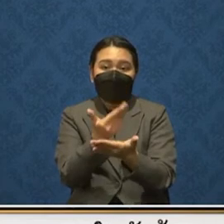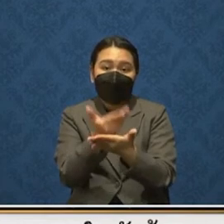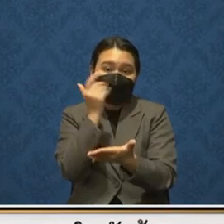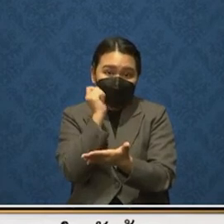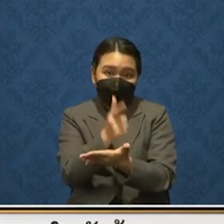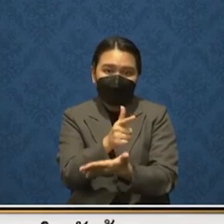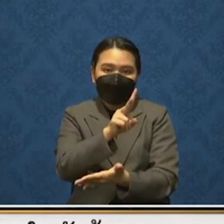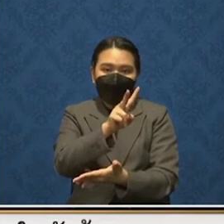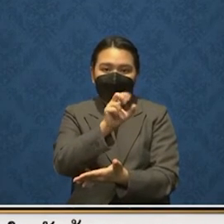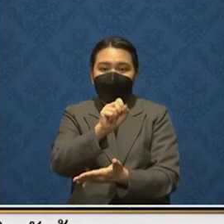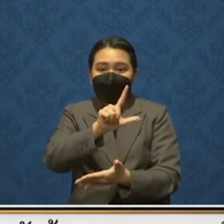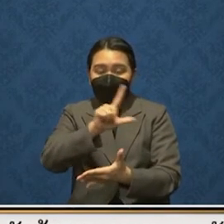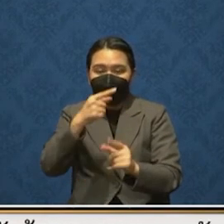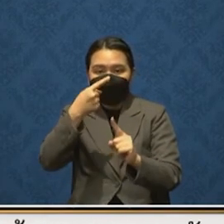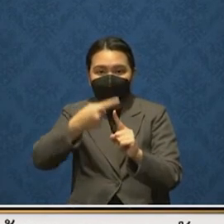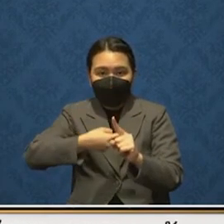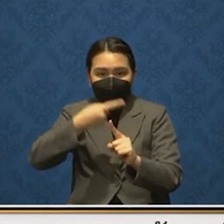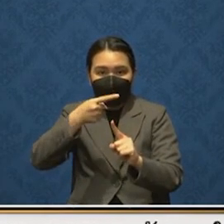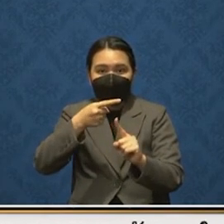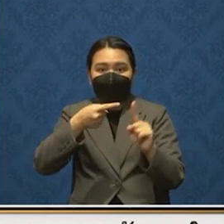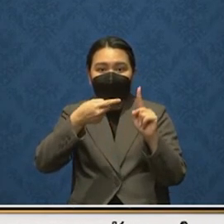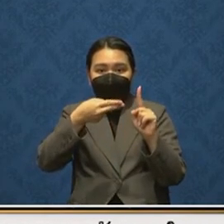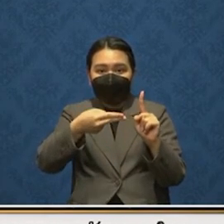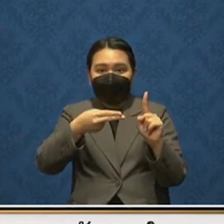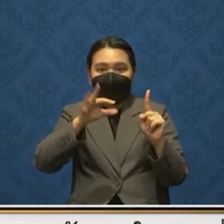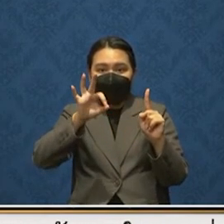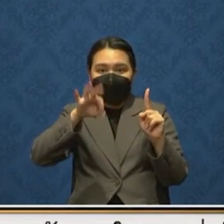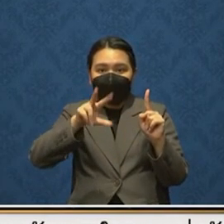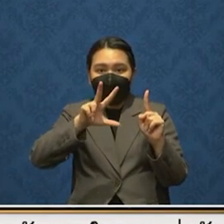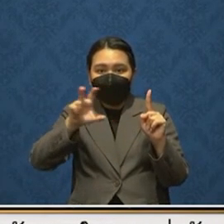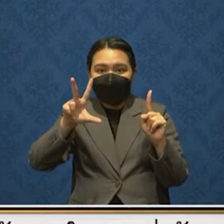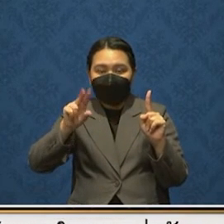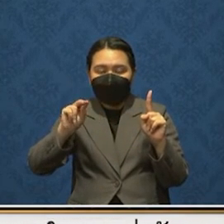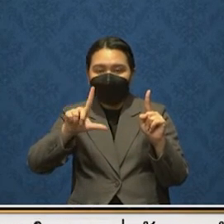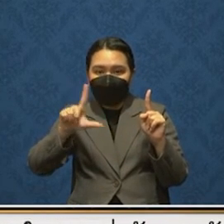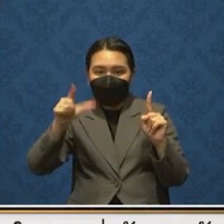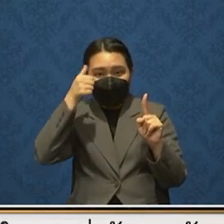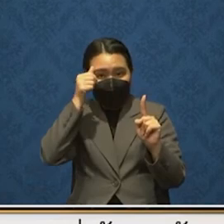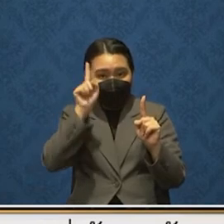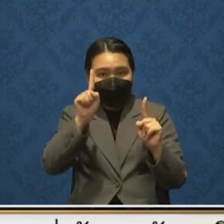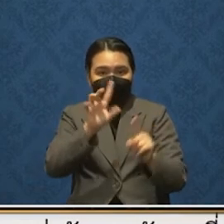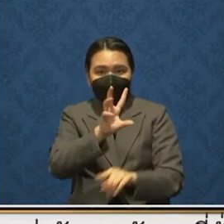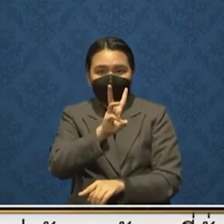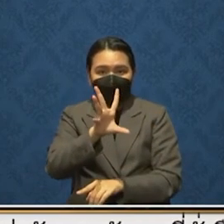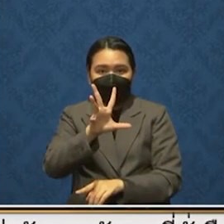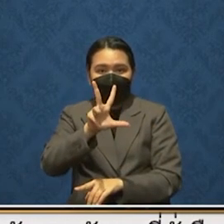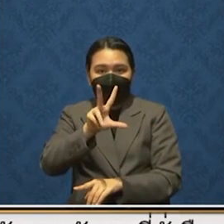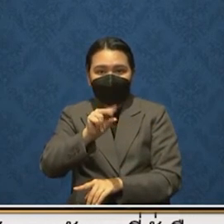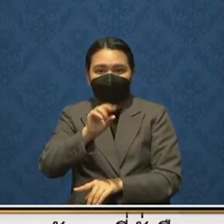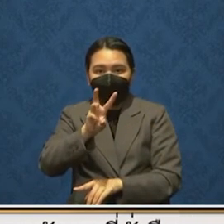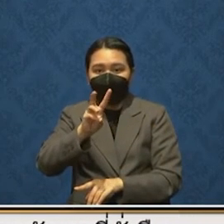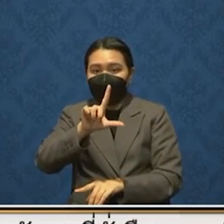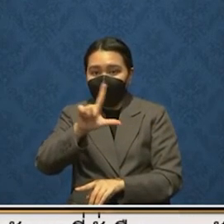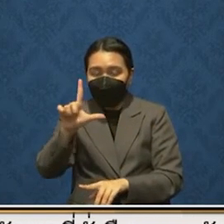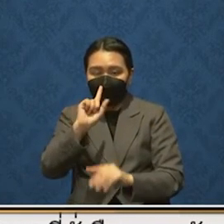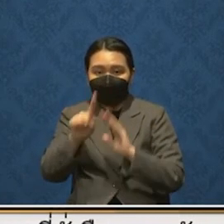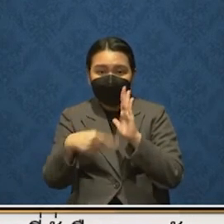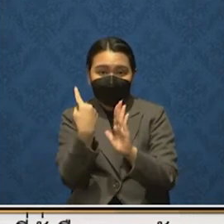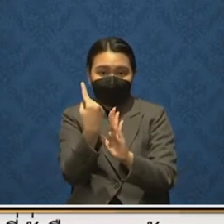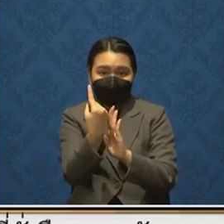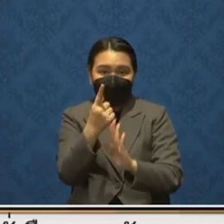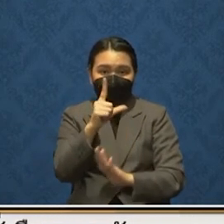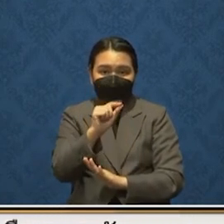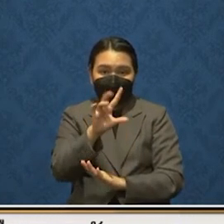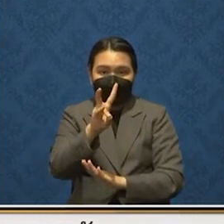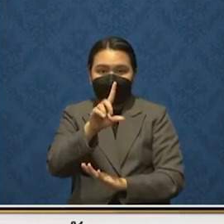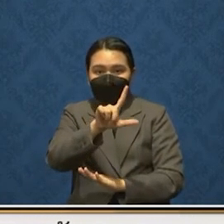านเดือนละ 19,330 ล้านวัลละ 636 ล้านโชวโมงละ 27